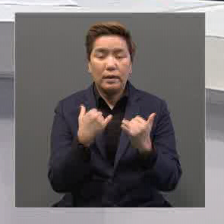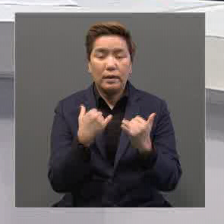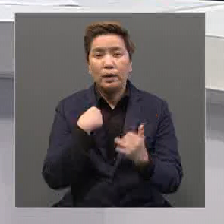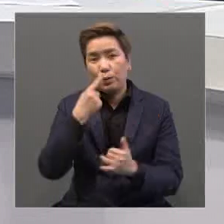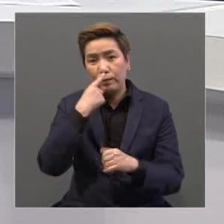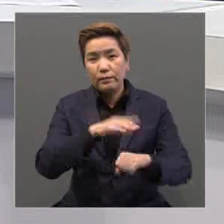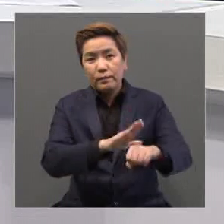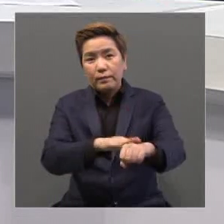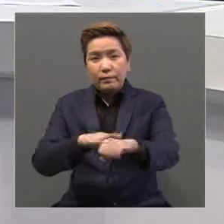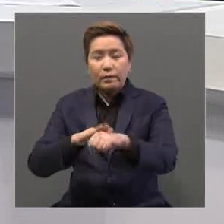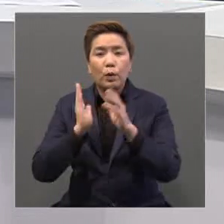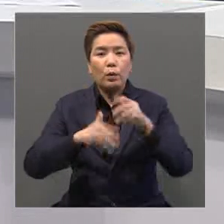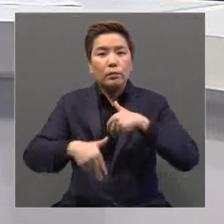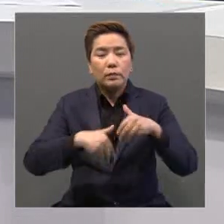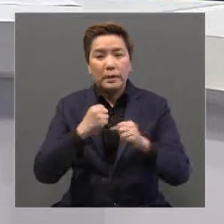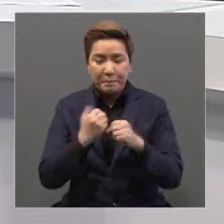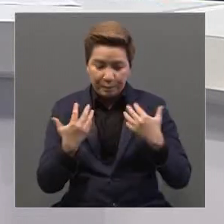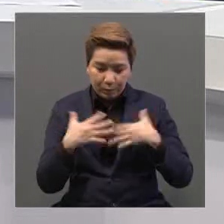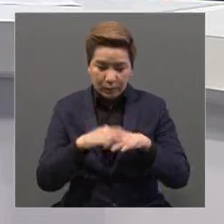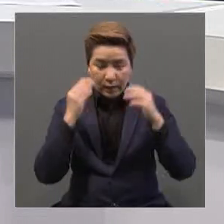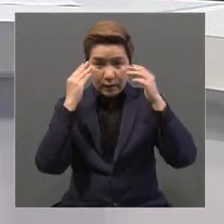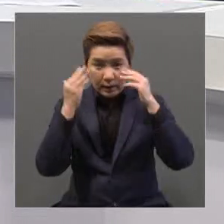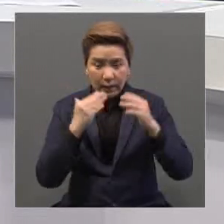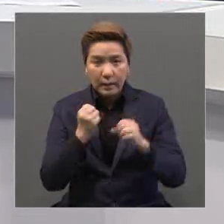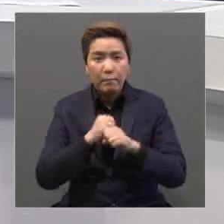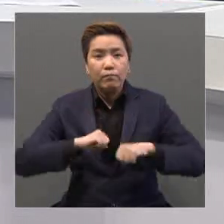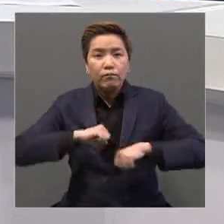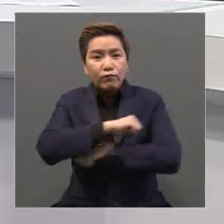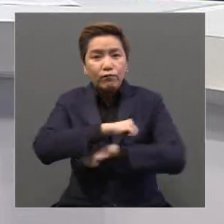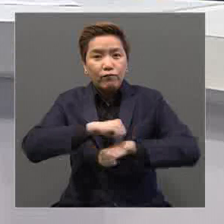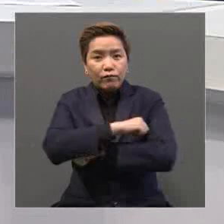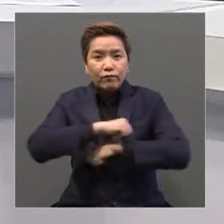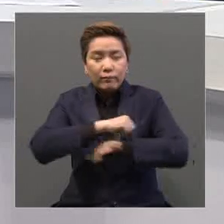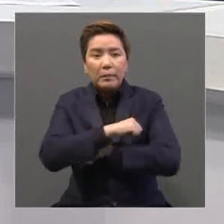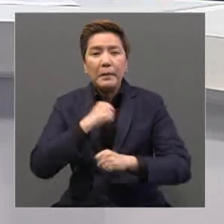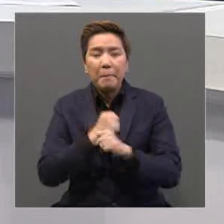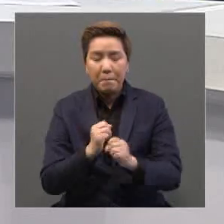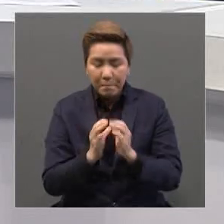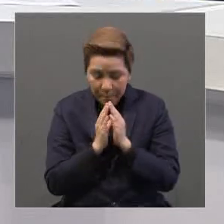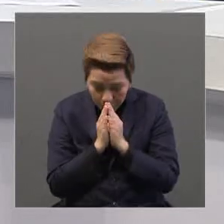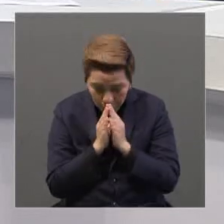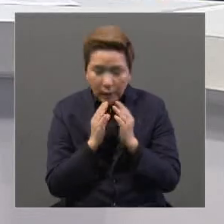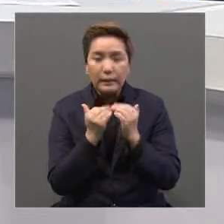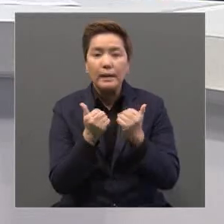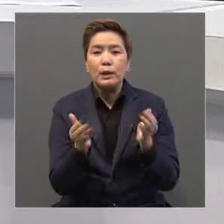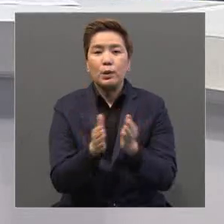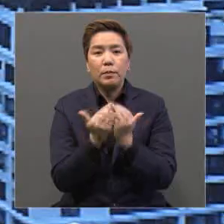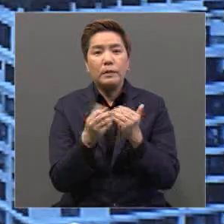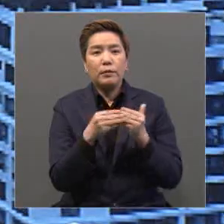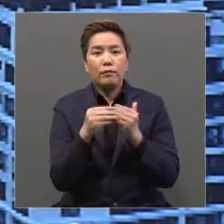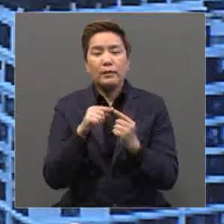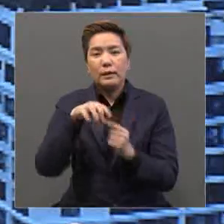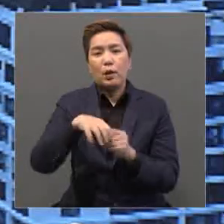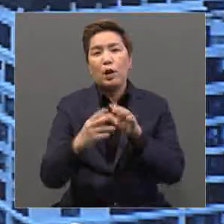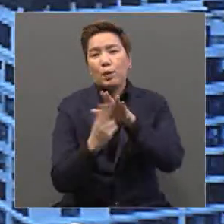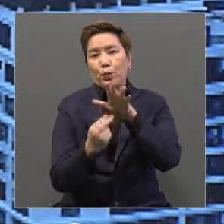พวกนี้นะคะแล้วเชิญชวนคุณผู้ชมค่ะมาร่วมกิจกรรมดีๆก็คือได้ทั้งออกกำลังกายแล้วก็ได้ทำบุญไปพร้อมๆกันด้วยนะคะชวนไปที่